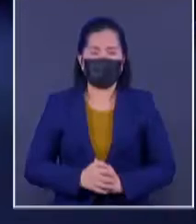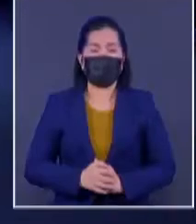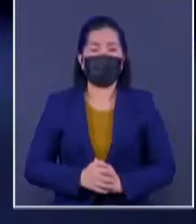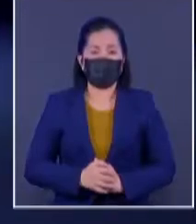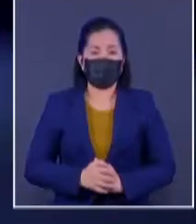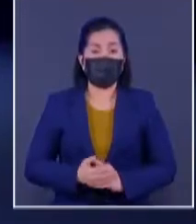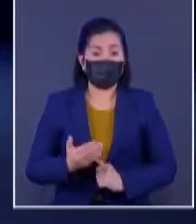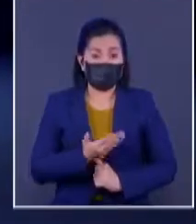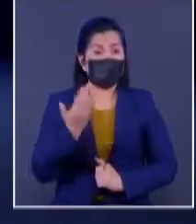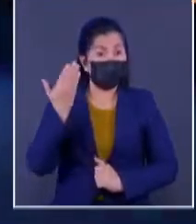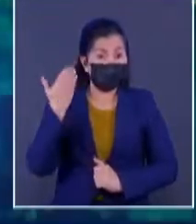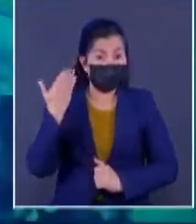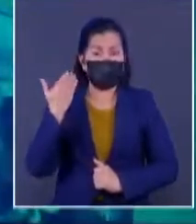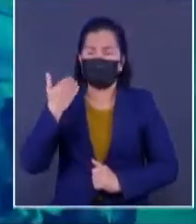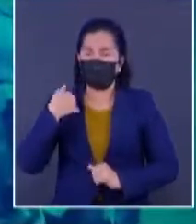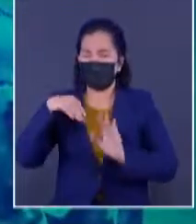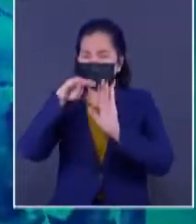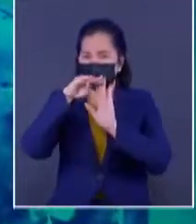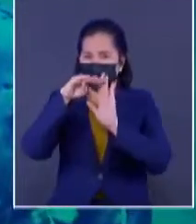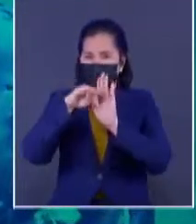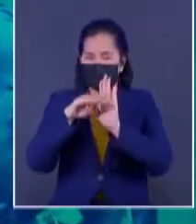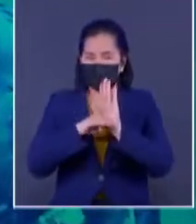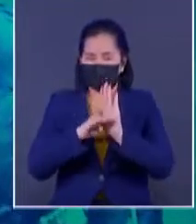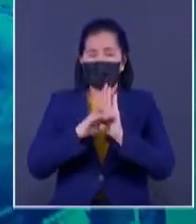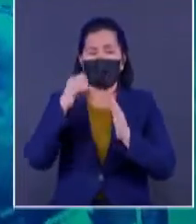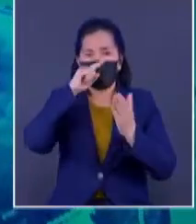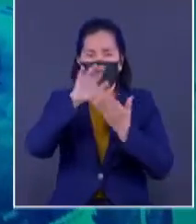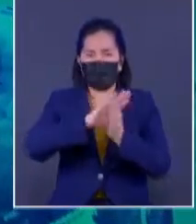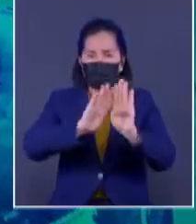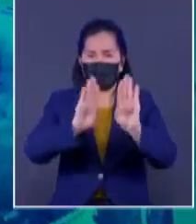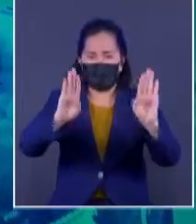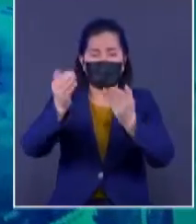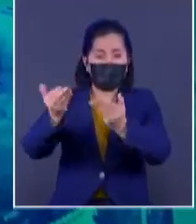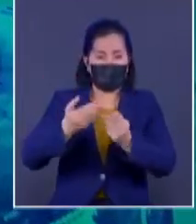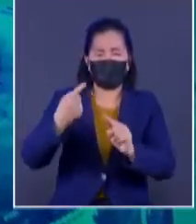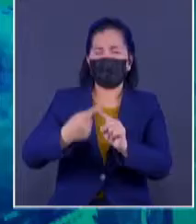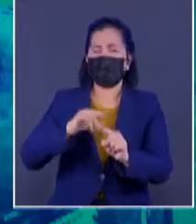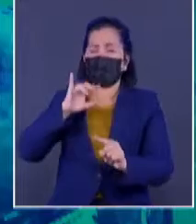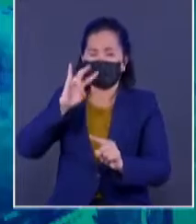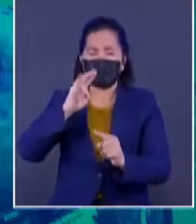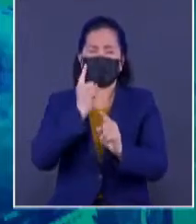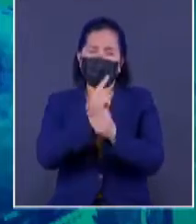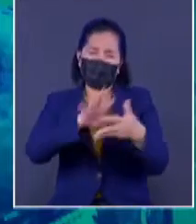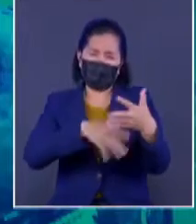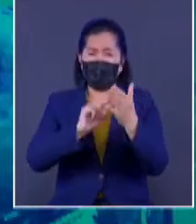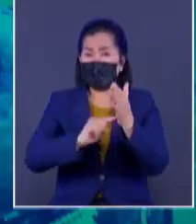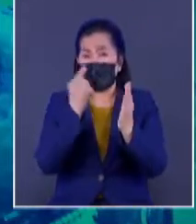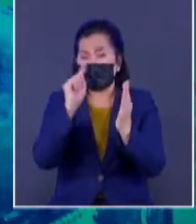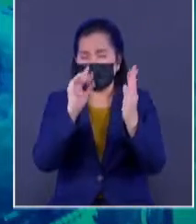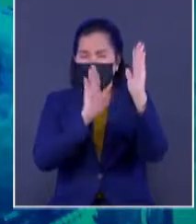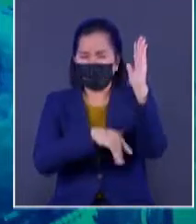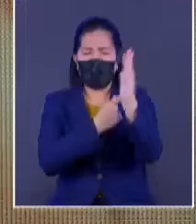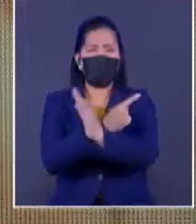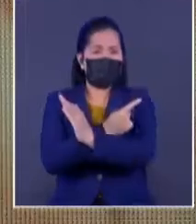ุณผู้ชมคะก่อนหน้านี้ได้มีการกำหนดว่าจะเปิดประเทศในเดือนกรกฎาคมนะคะตามแผนเปิดประเทศซึ่งจะเริ่มที่แรกคือที่จังหวัดภู